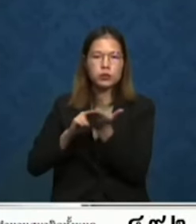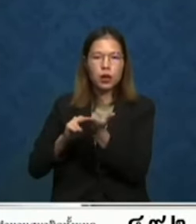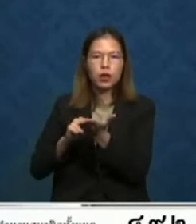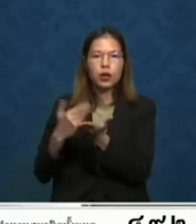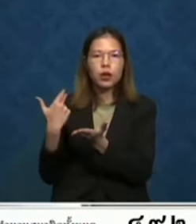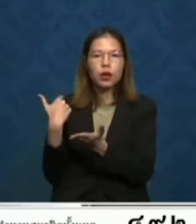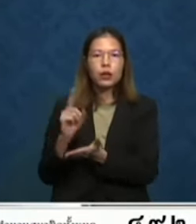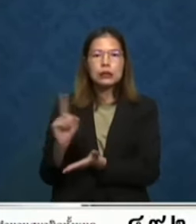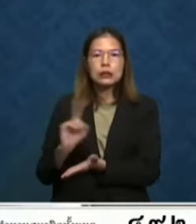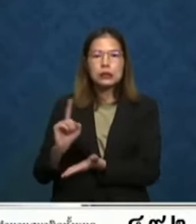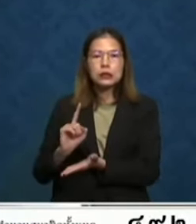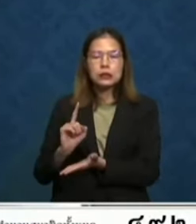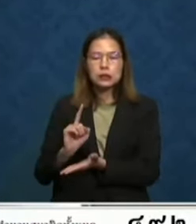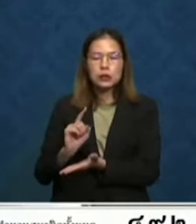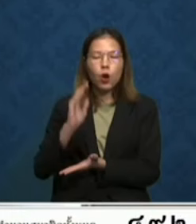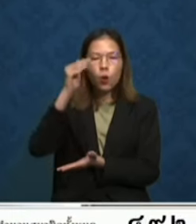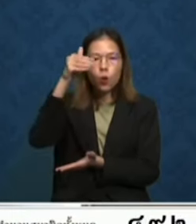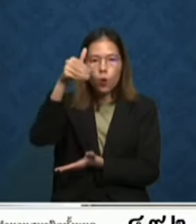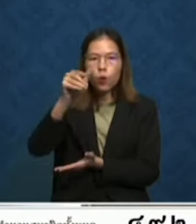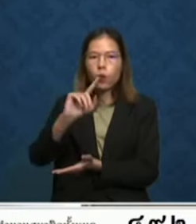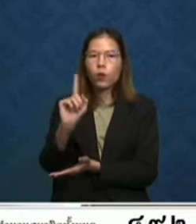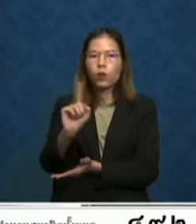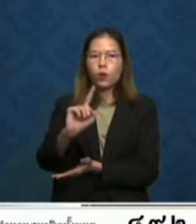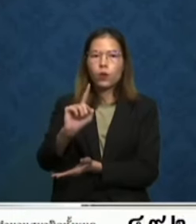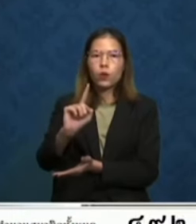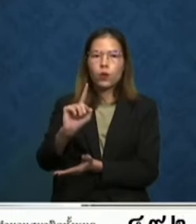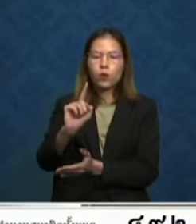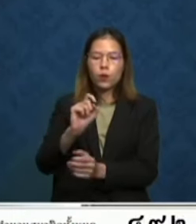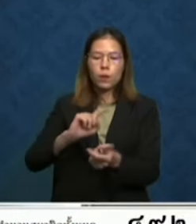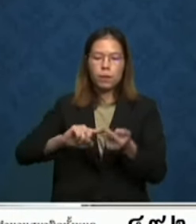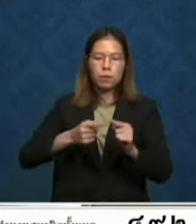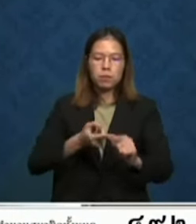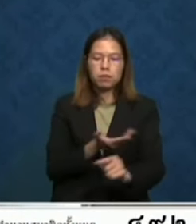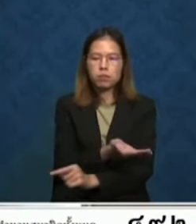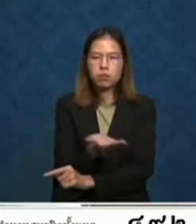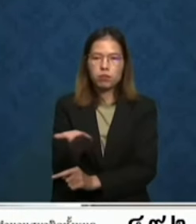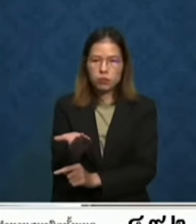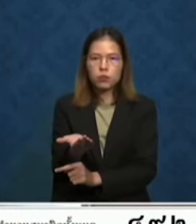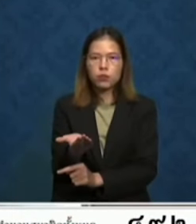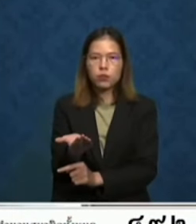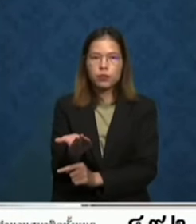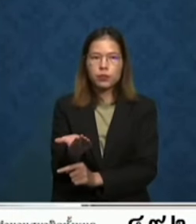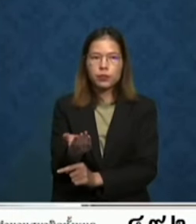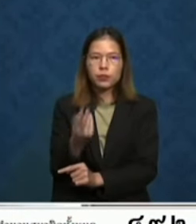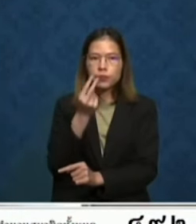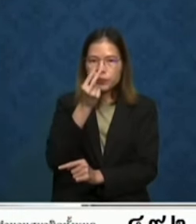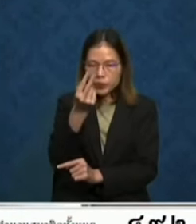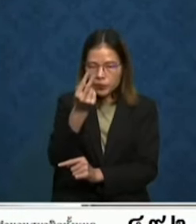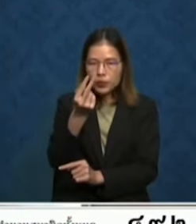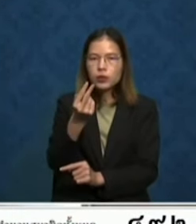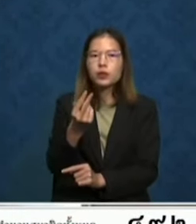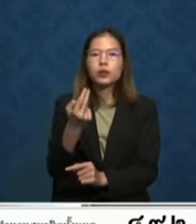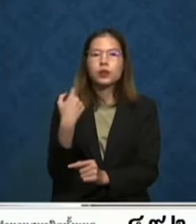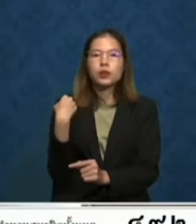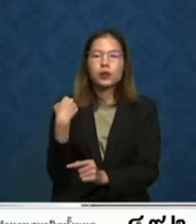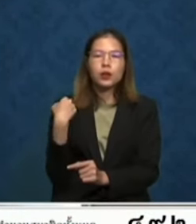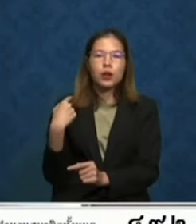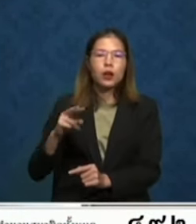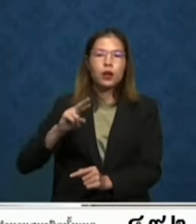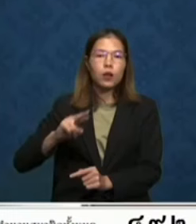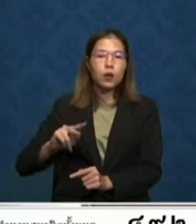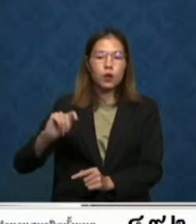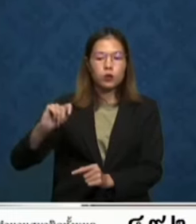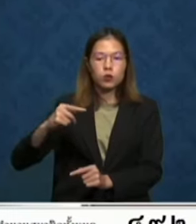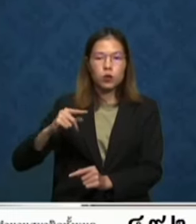ายตรงนี้เนี่ยก็หวังว่าในอนาคตเนี่ยนะครับเพื่อนในสมาชิกในสภาผู้แทนแห่งนี้เนี่ยจะเห็นด้วยกับร่างกฎหมายของรทสช.ที่